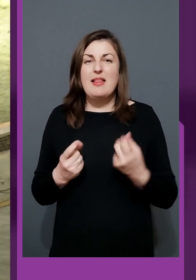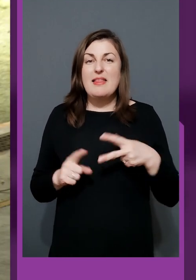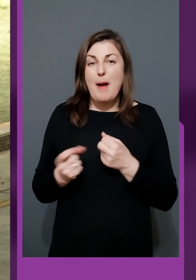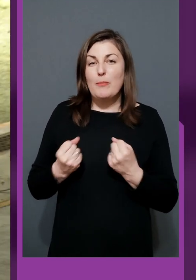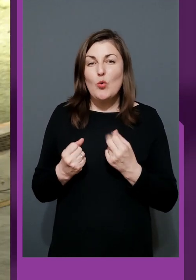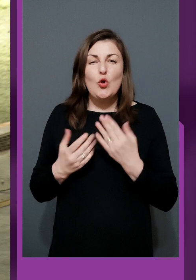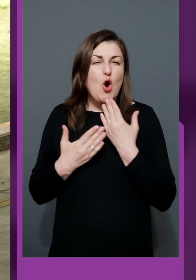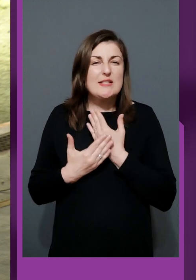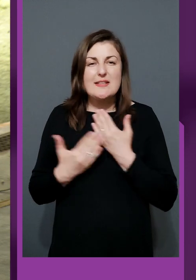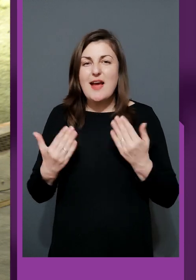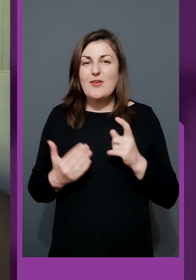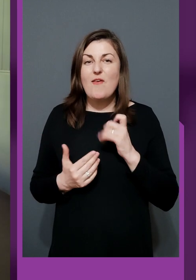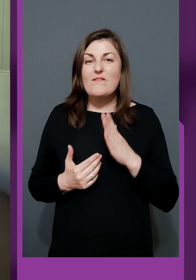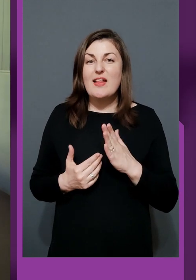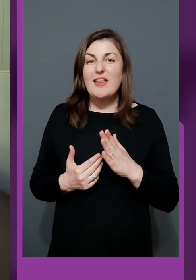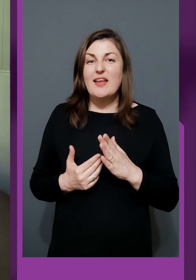до останнь